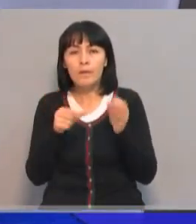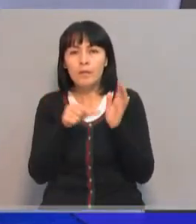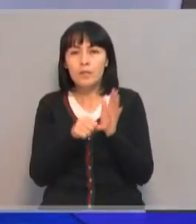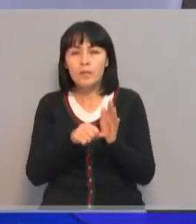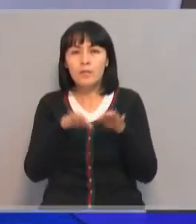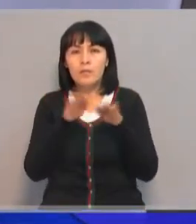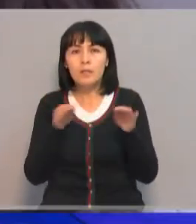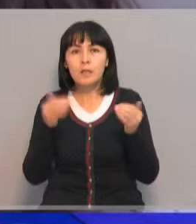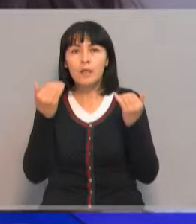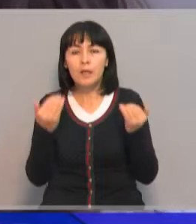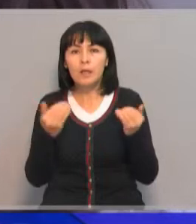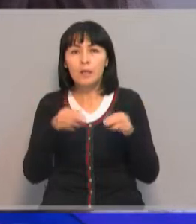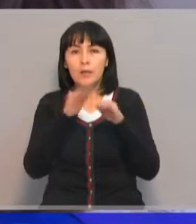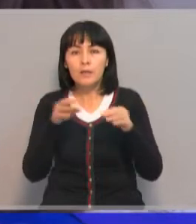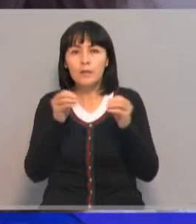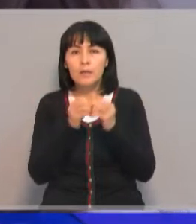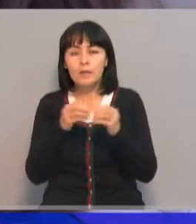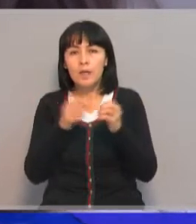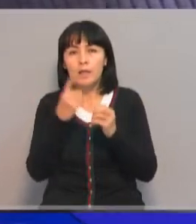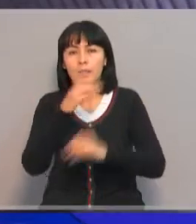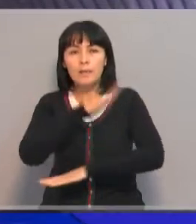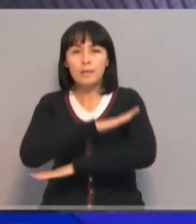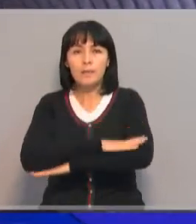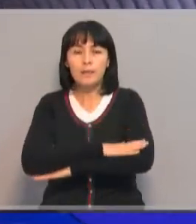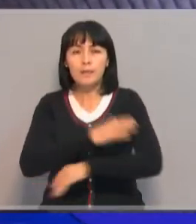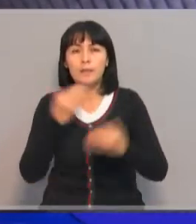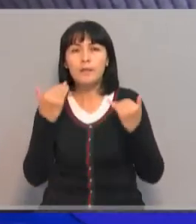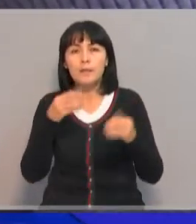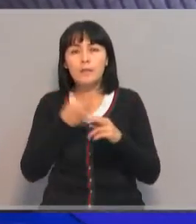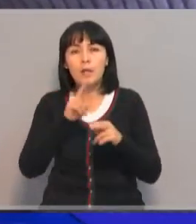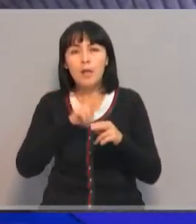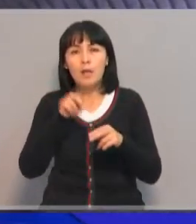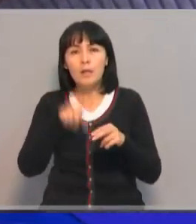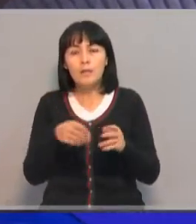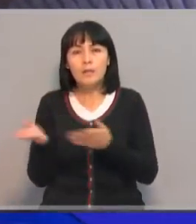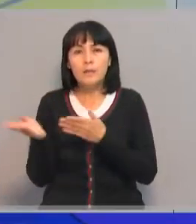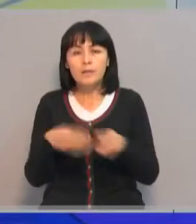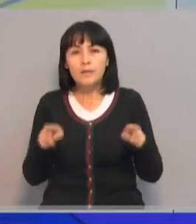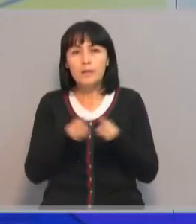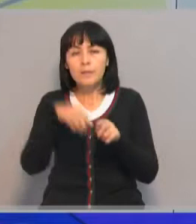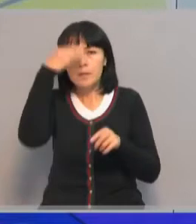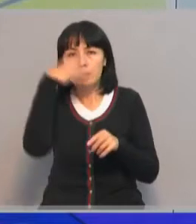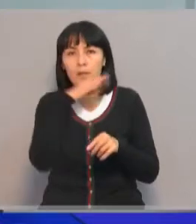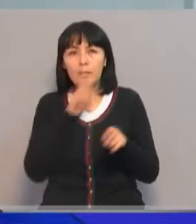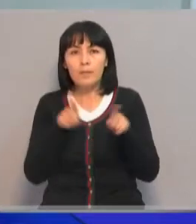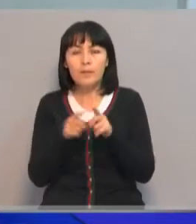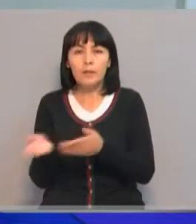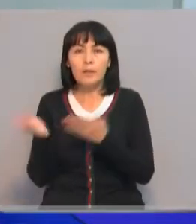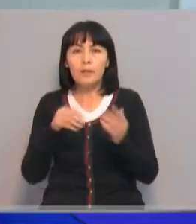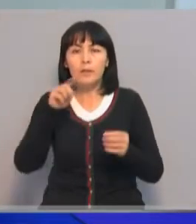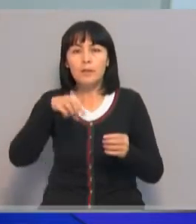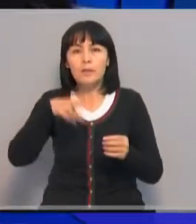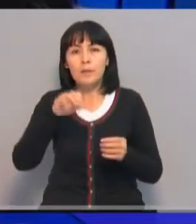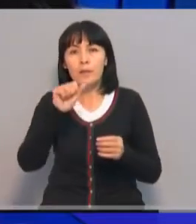детей. Все они ученики 10-11 классов, часть из которых пришли на вакцинацию вместе с родителями. Одна из них –